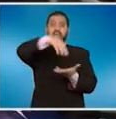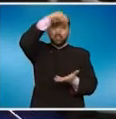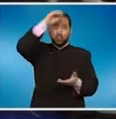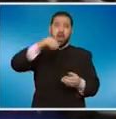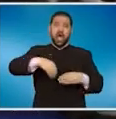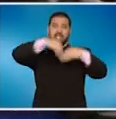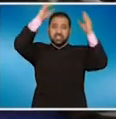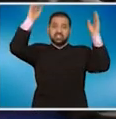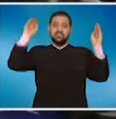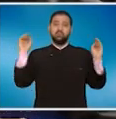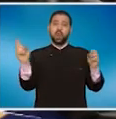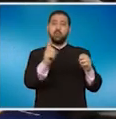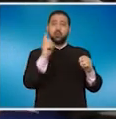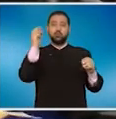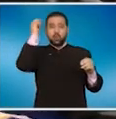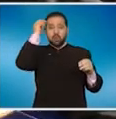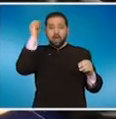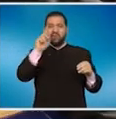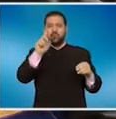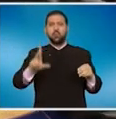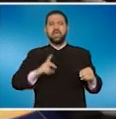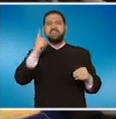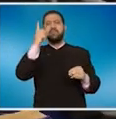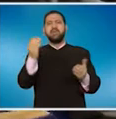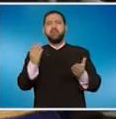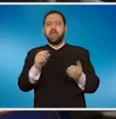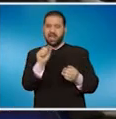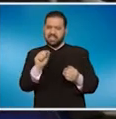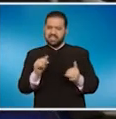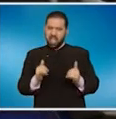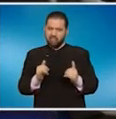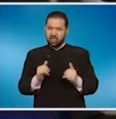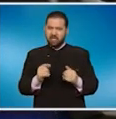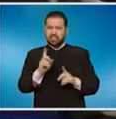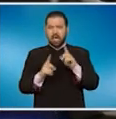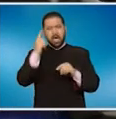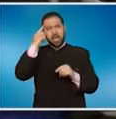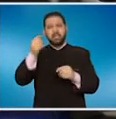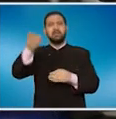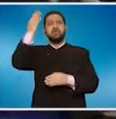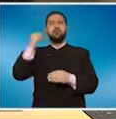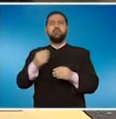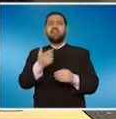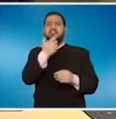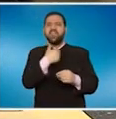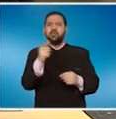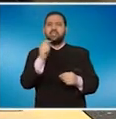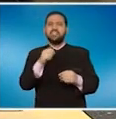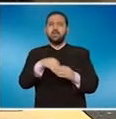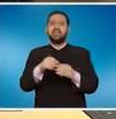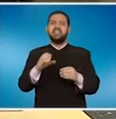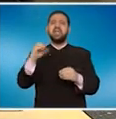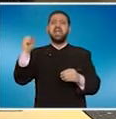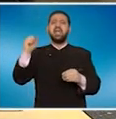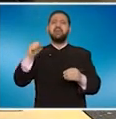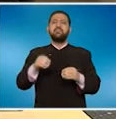Pavel, într-un fel, nu este primul care face această asociere, ci se înscrie într-o tradiție rabinică. Uitați bună oară în Isaia, capitolul 59,